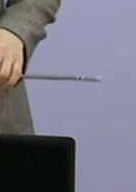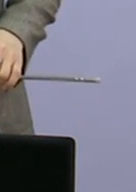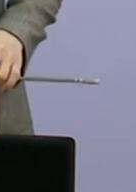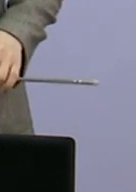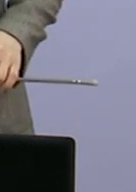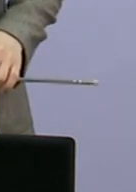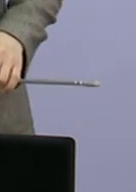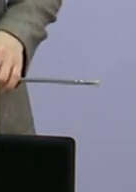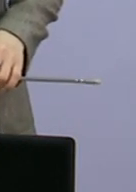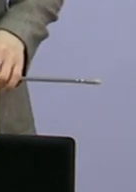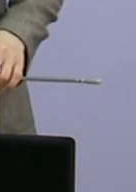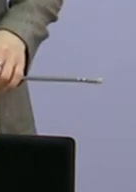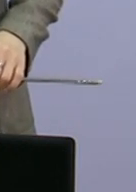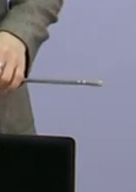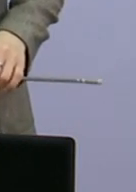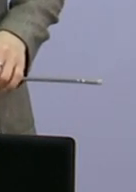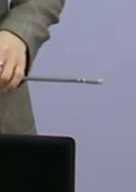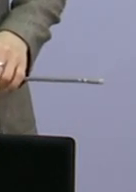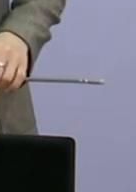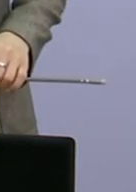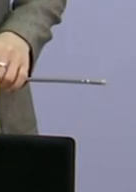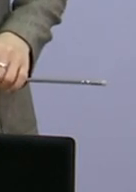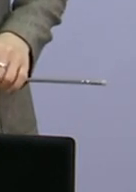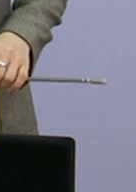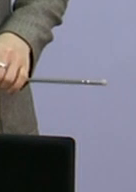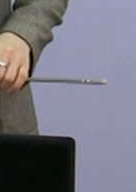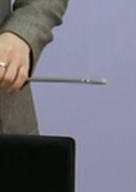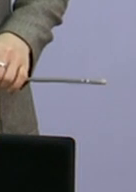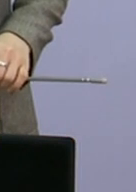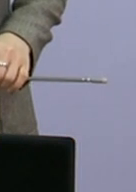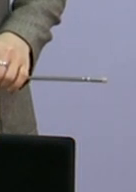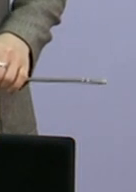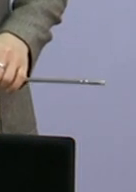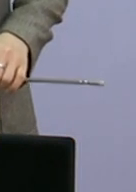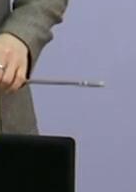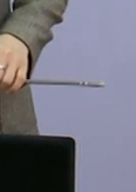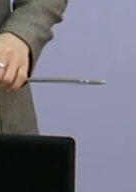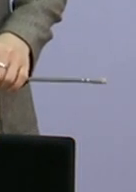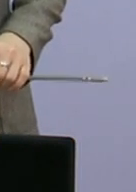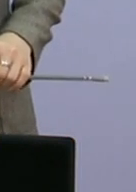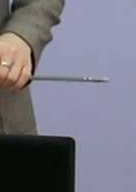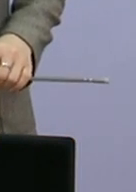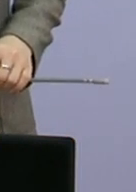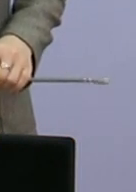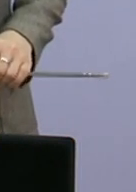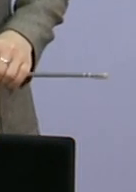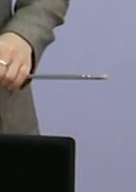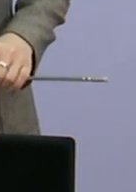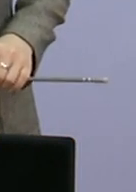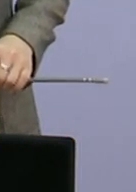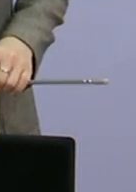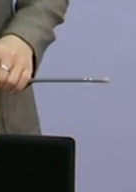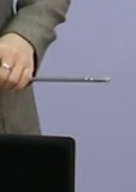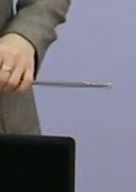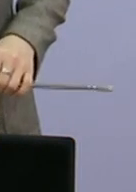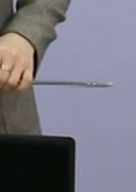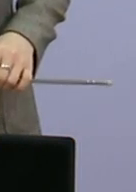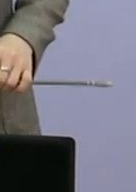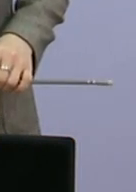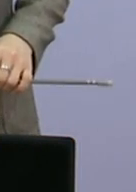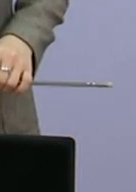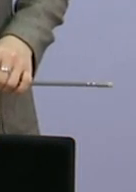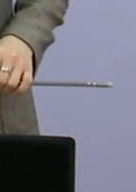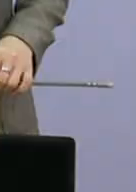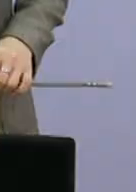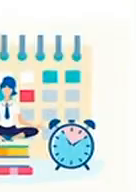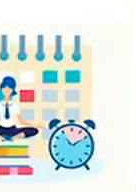Балалар, бүгінгі сабақта осы жақтың болымды түрін түсіндіремін. Мұқият болайық. We form present simple affirmative form with